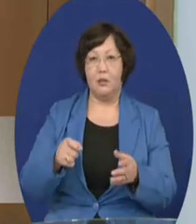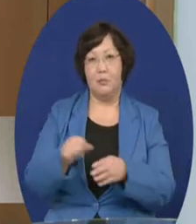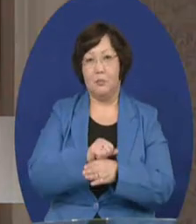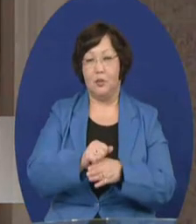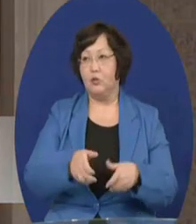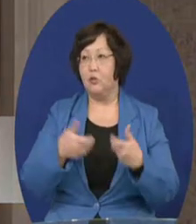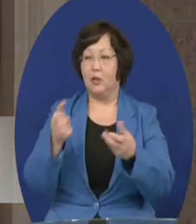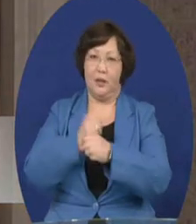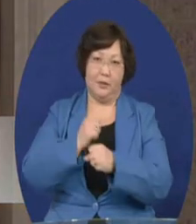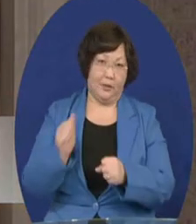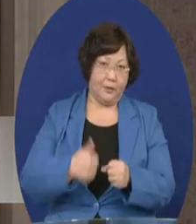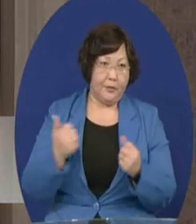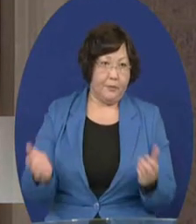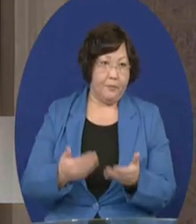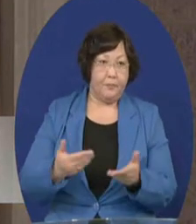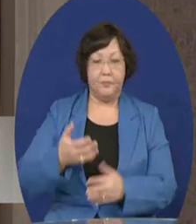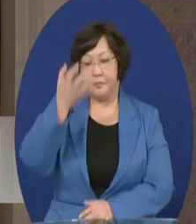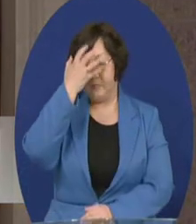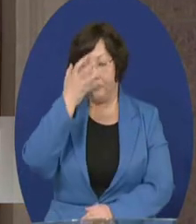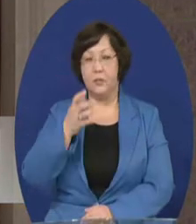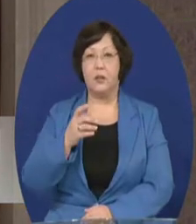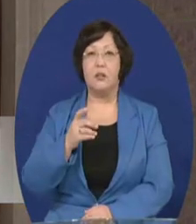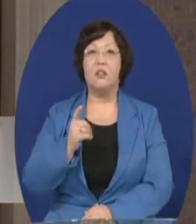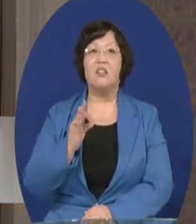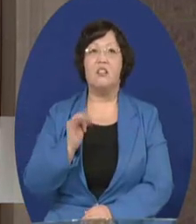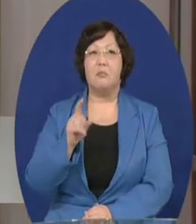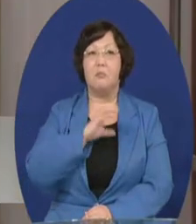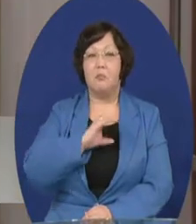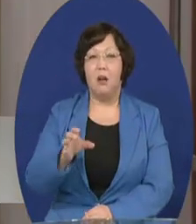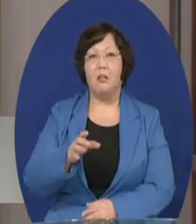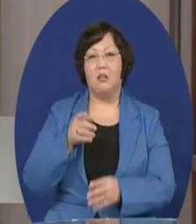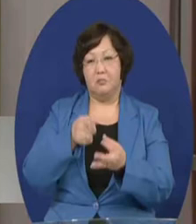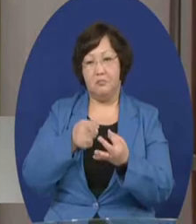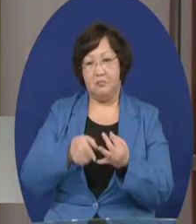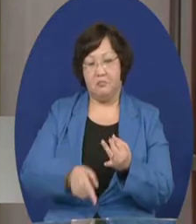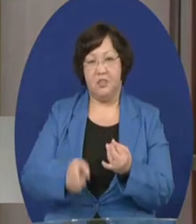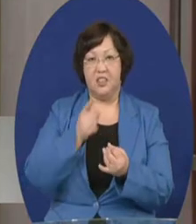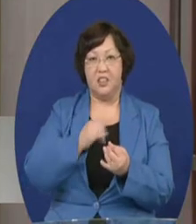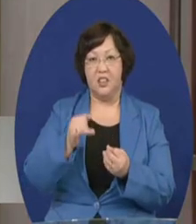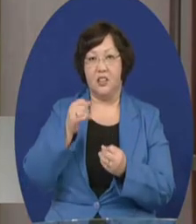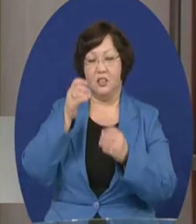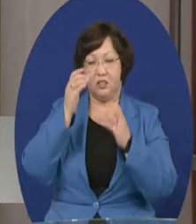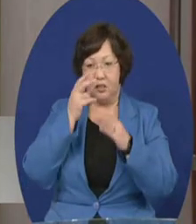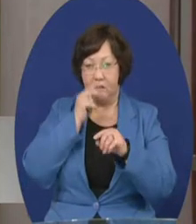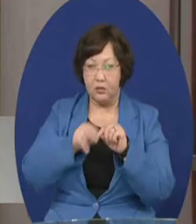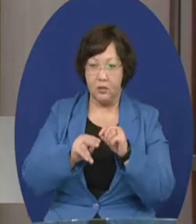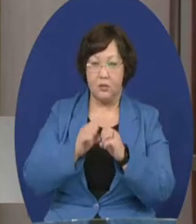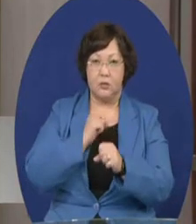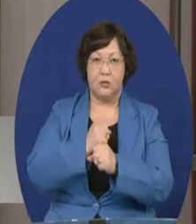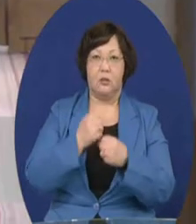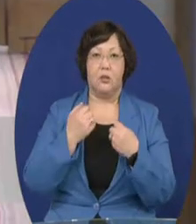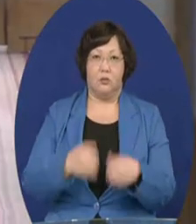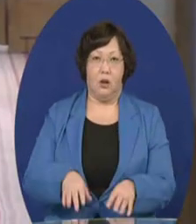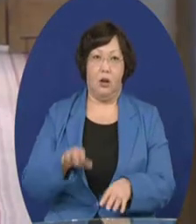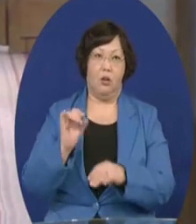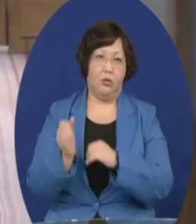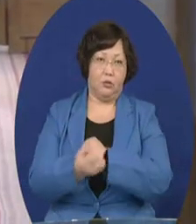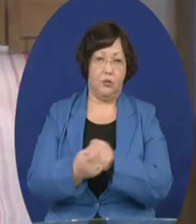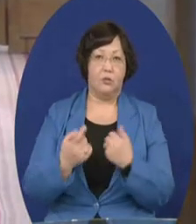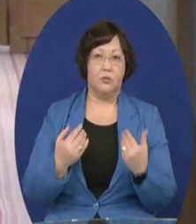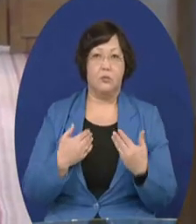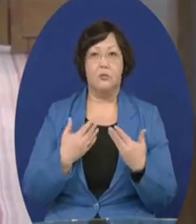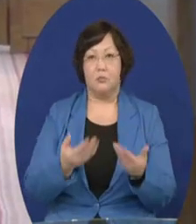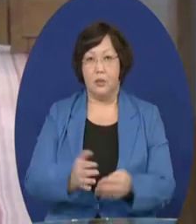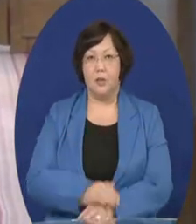ажлыг эрчимжүүлэх талаар Монгол улсын засгийн газрын хэрэглэх газар чиглэл өгч тогтоолын хэрэгжилтэнд хяналт тавин ажилласан гэдгээ өнөөдөр онцлон мэдээлсэн